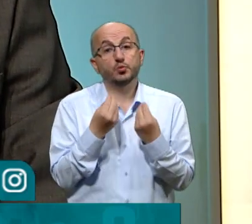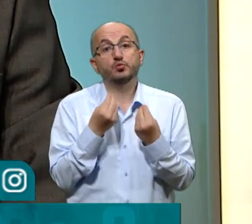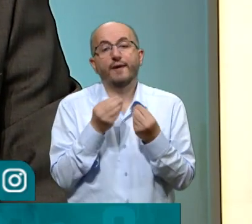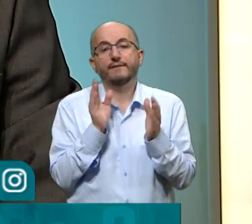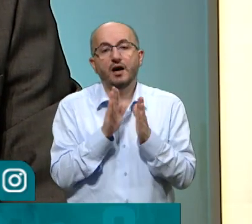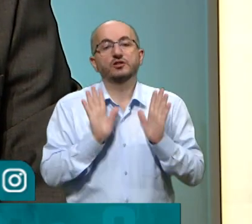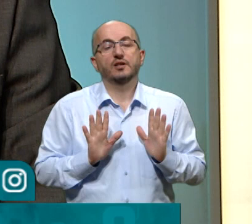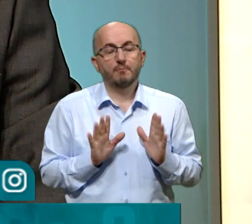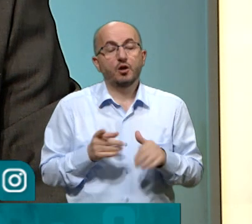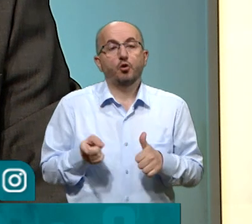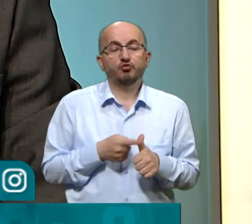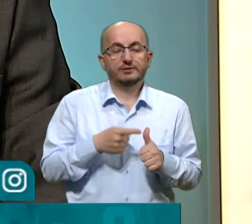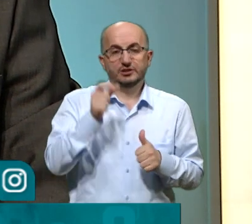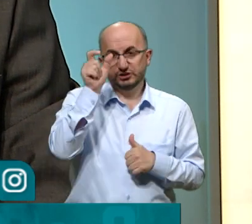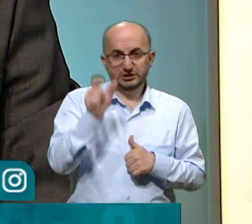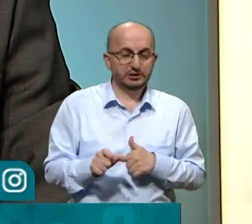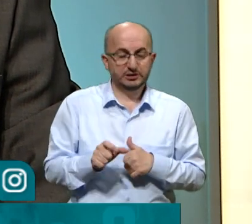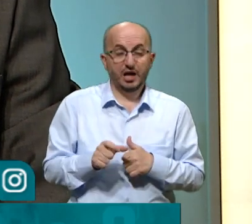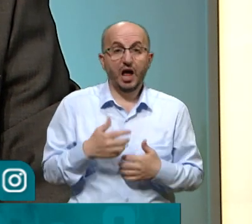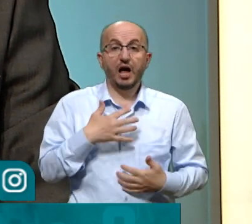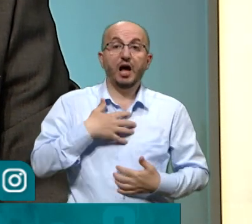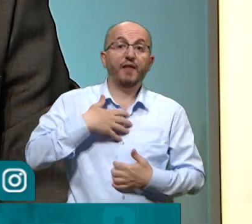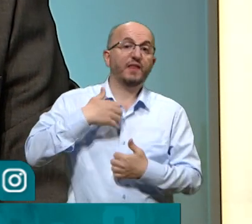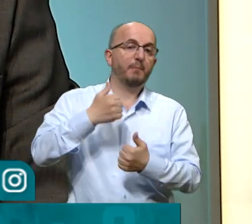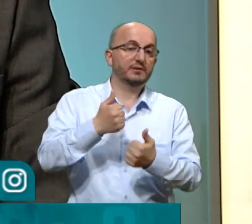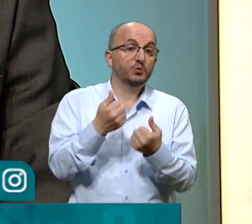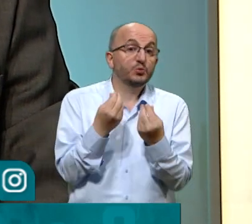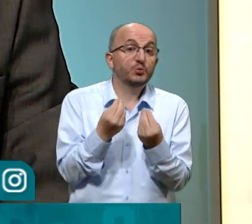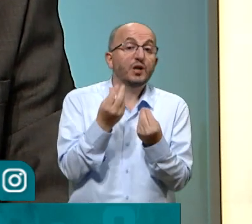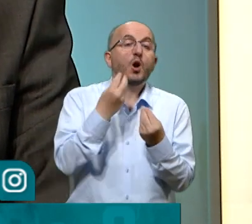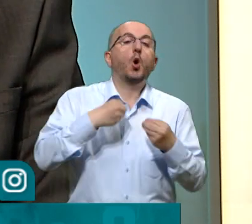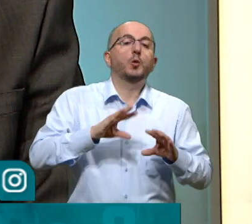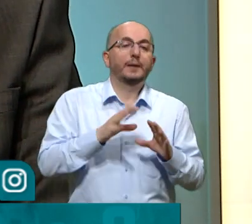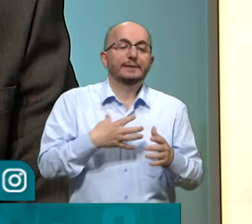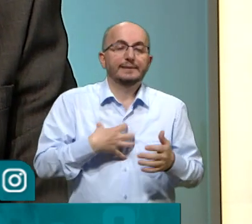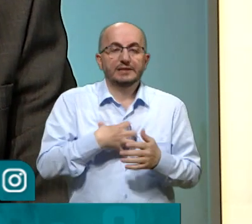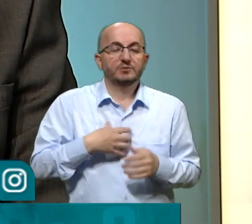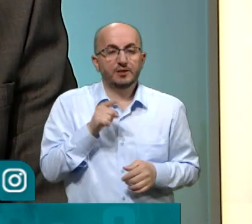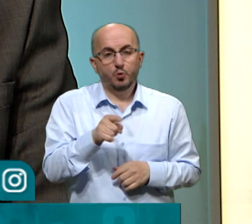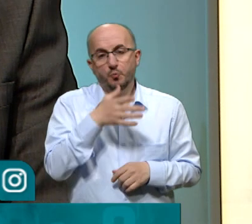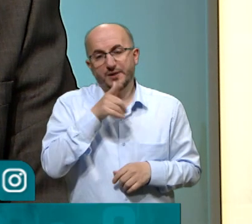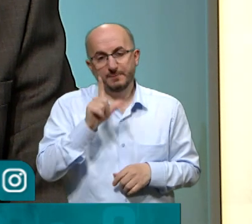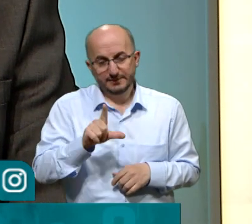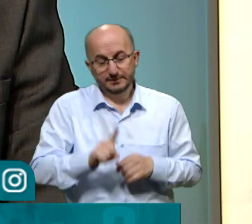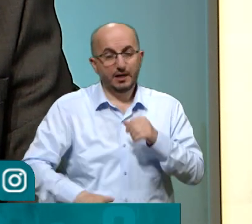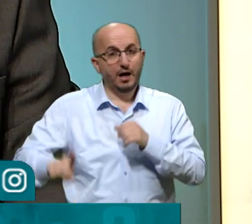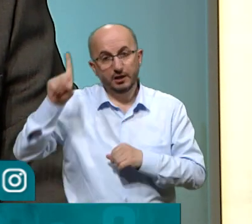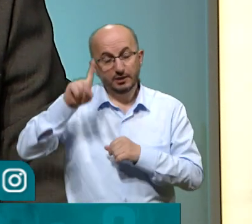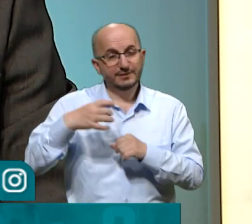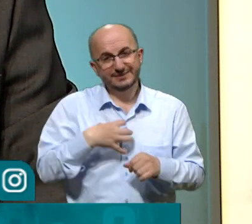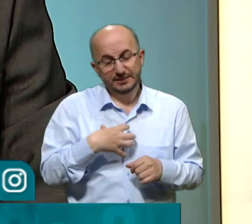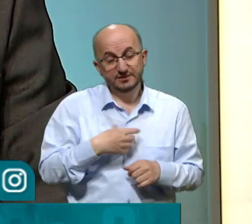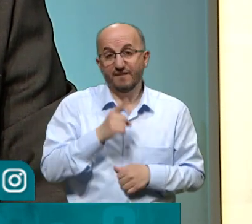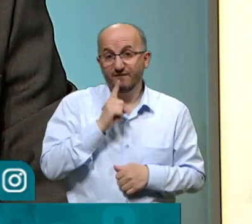Öncelikle kişi adak adamın hoş olmadı dinimizde bunu bilmelidir Niye Çünkü Allah'ın